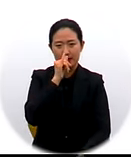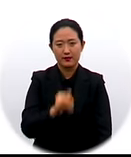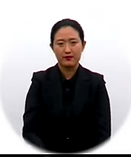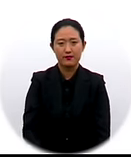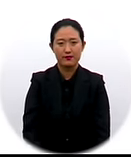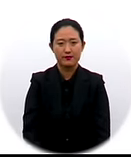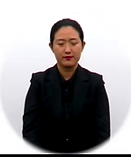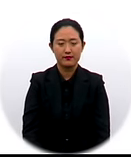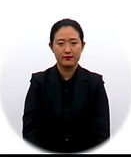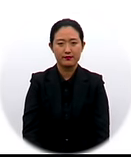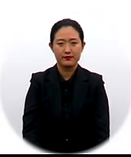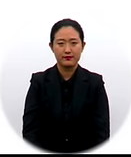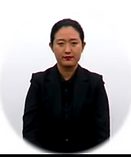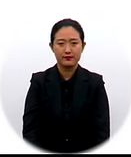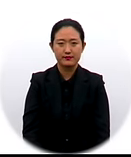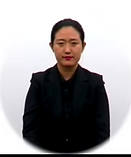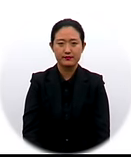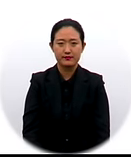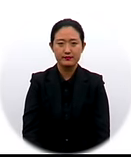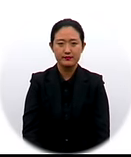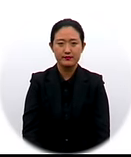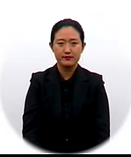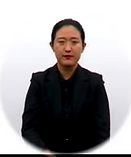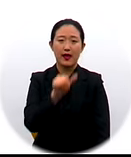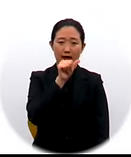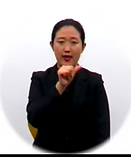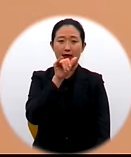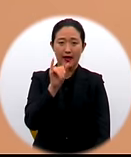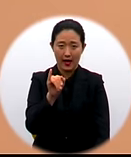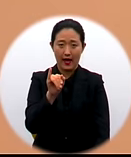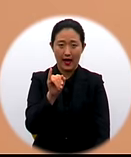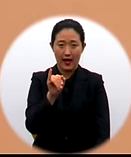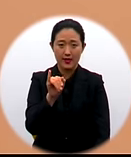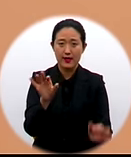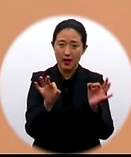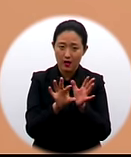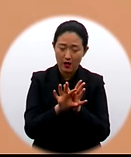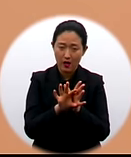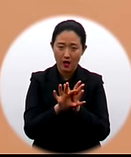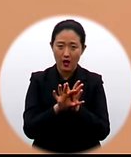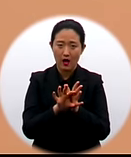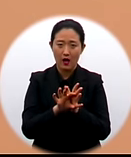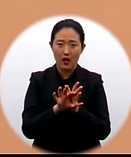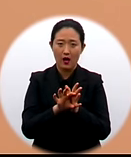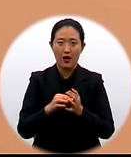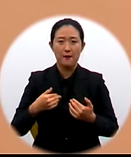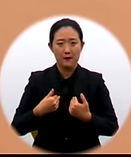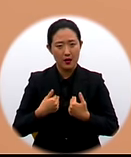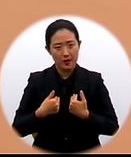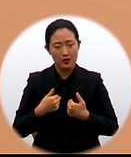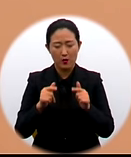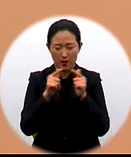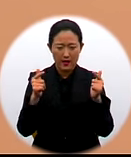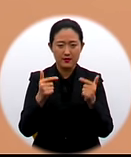경우가 없다. AI는 모든 영역에 스며들어와 있는 상황이다 라고 할 수 있습니다. AI가 없애거나 바꾼